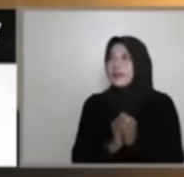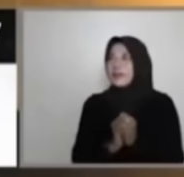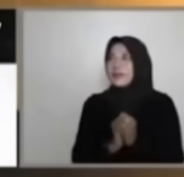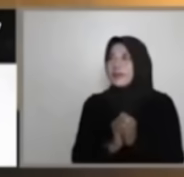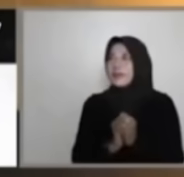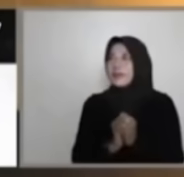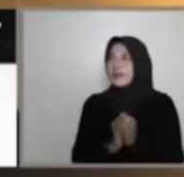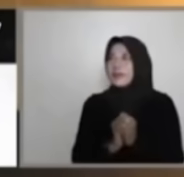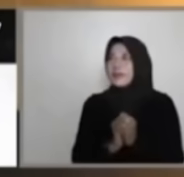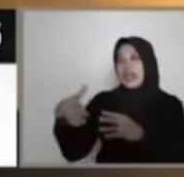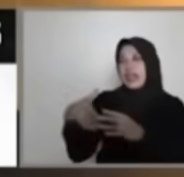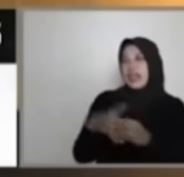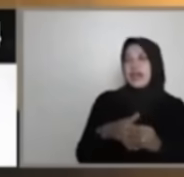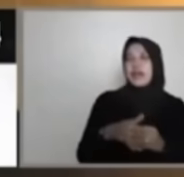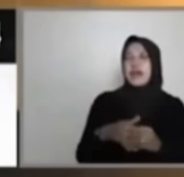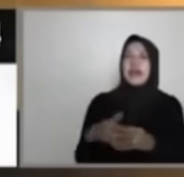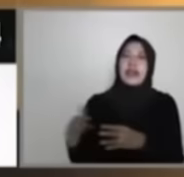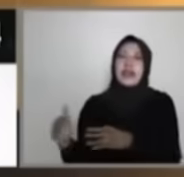Jangan klaim mengklaim